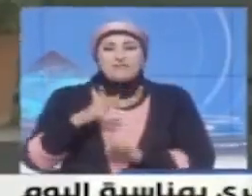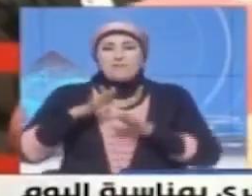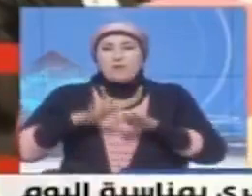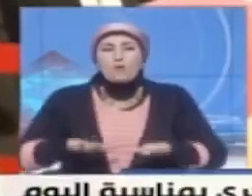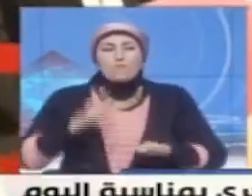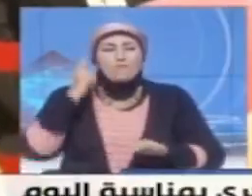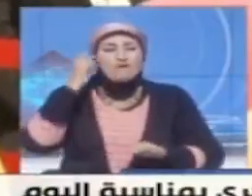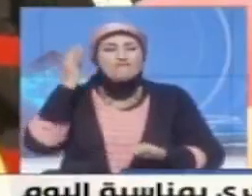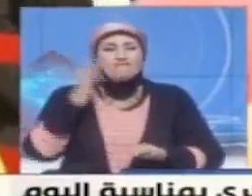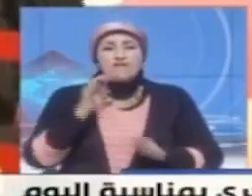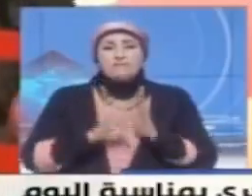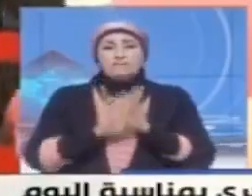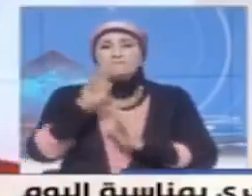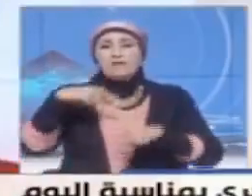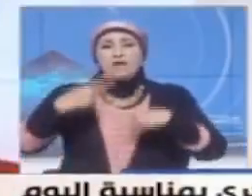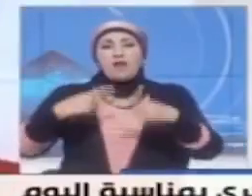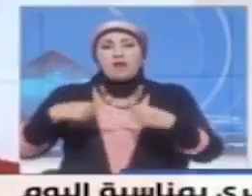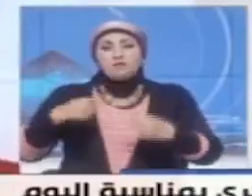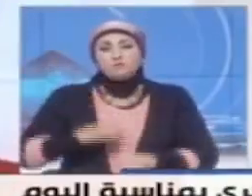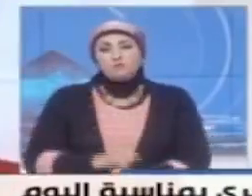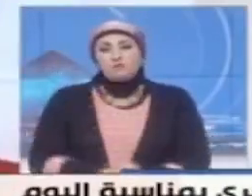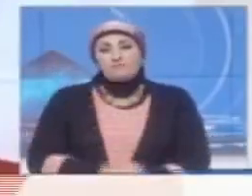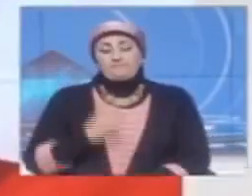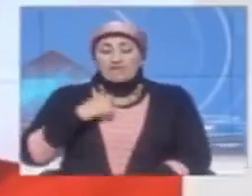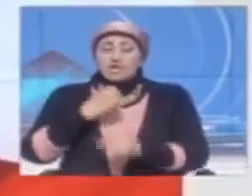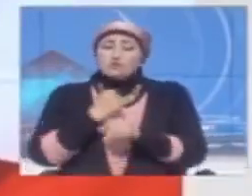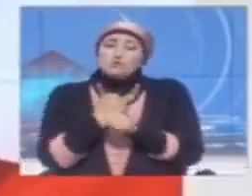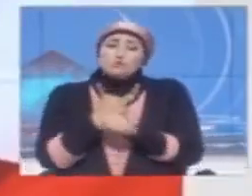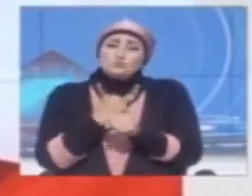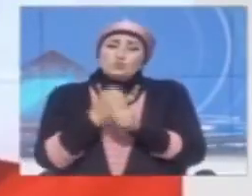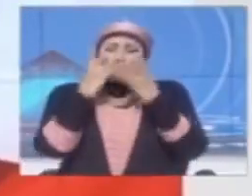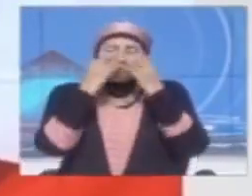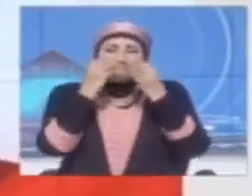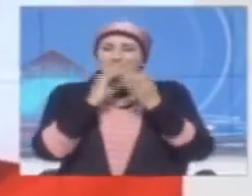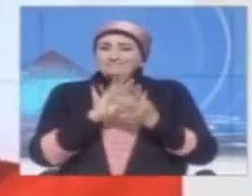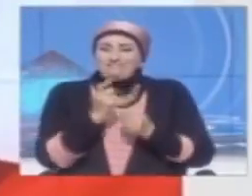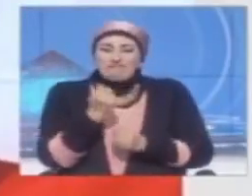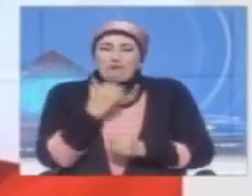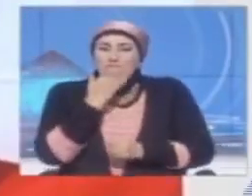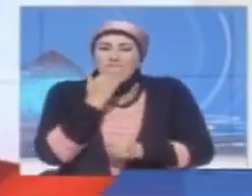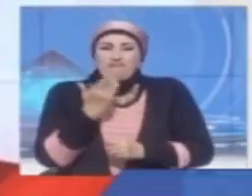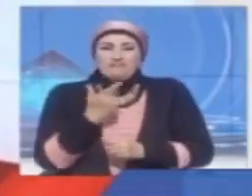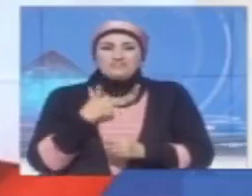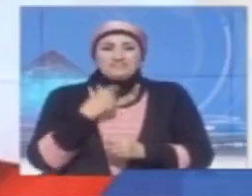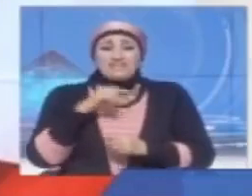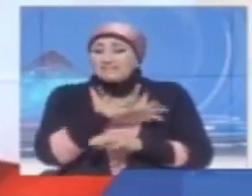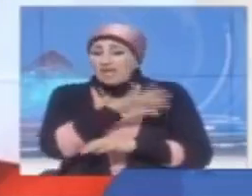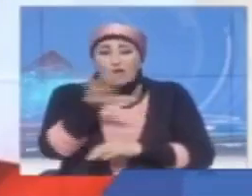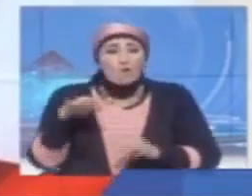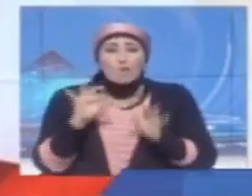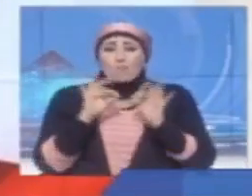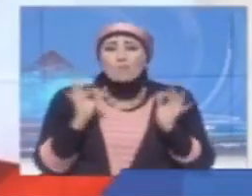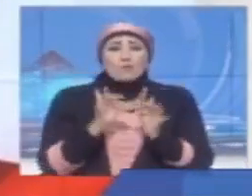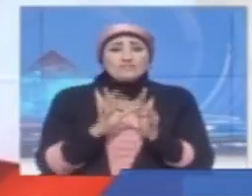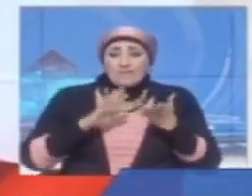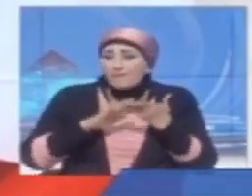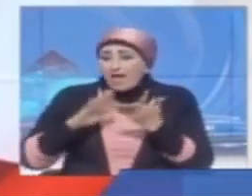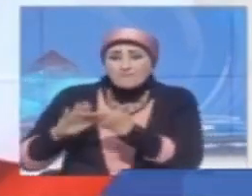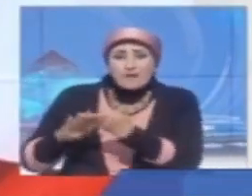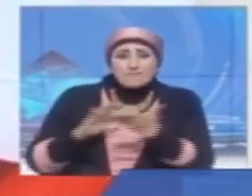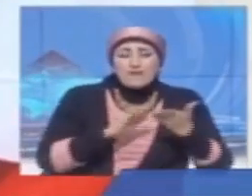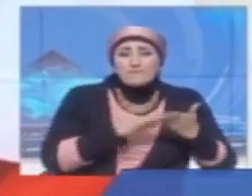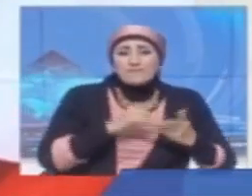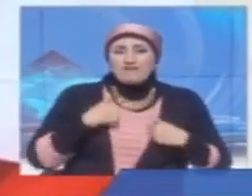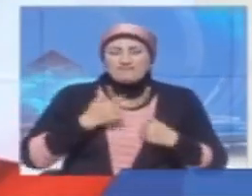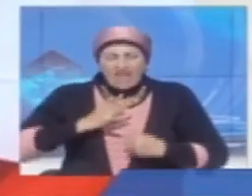مفاهيم التنمية المستدامة. العمل التطوعي لأنه بيعتمد على الفاعلين المجتمعيين، وبيعتمد على ناس